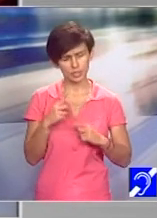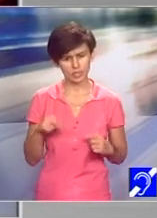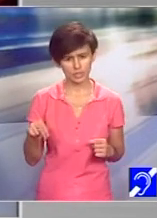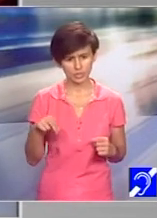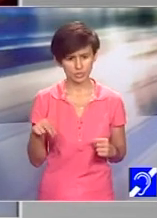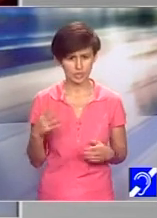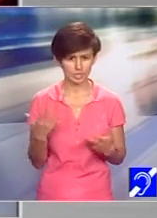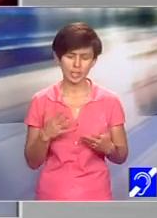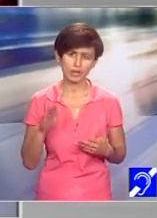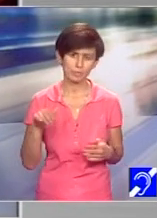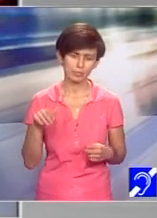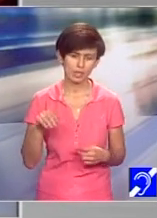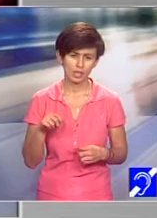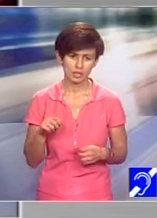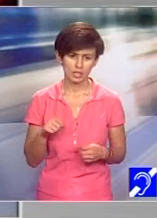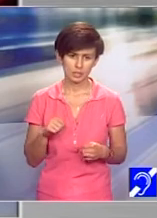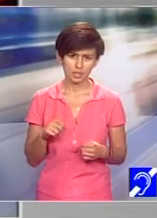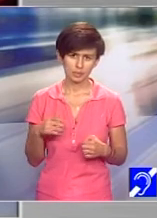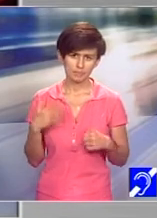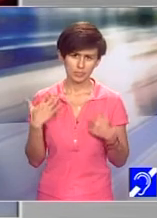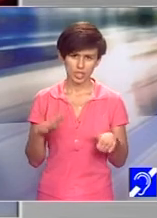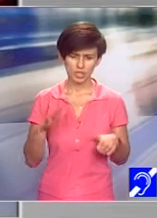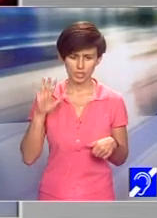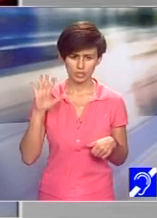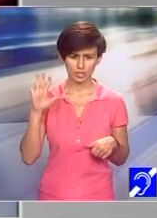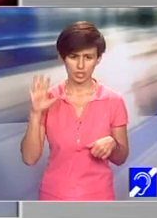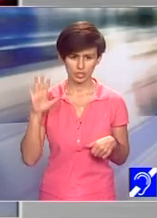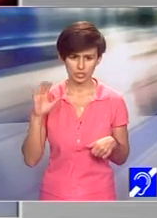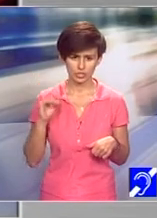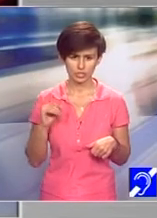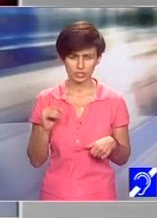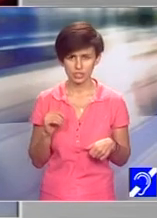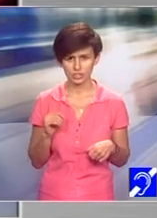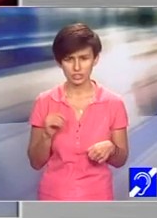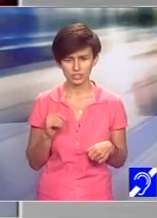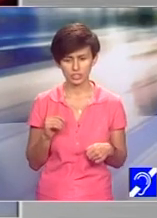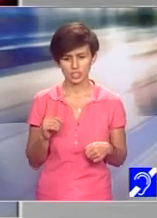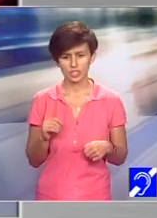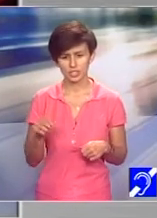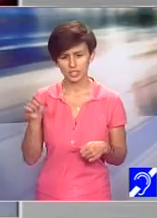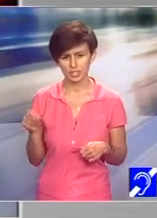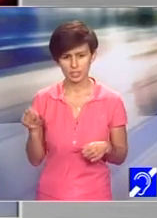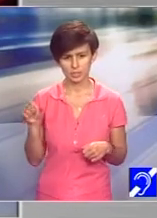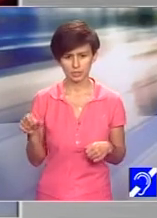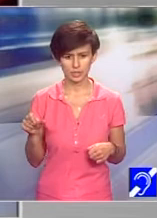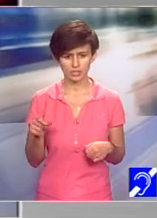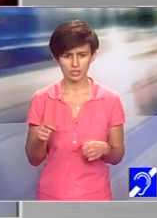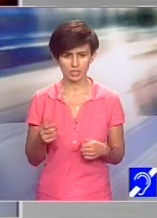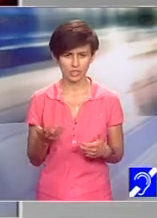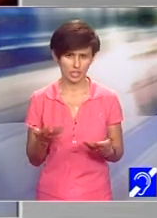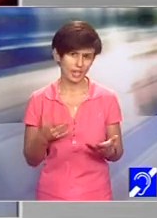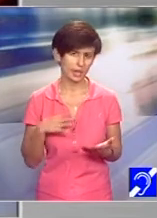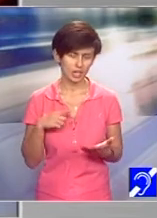de două, care au în jur de 65, să spunem. Stau mai bine ghilimelele de rigoare, spre 70, să